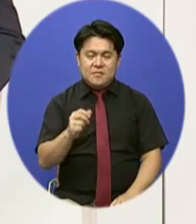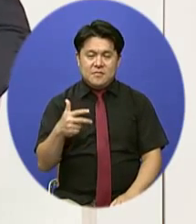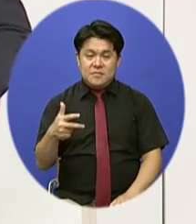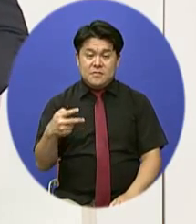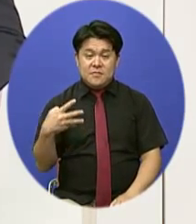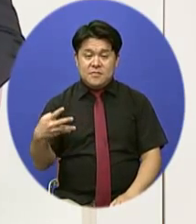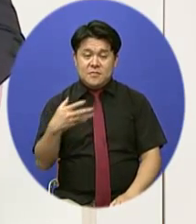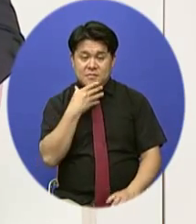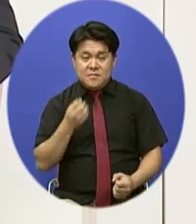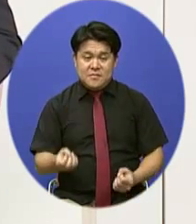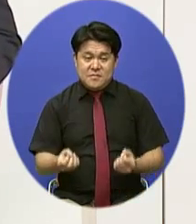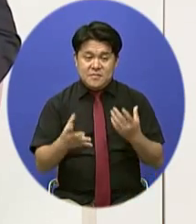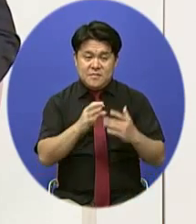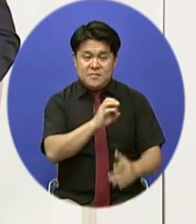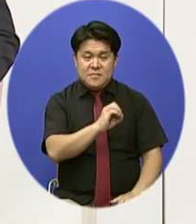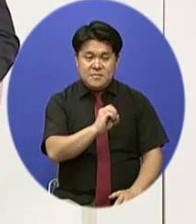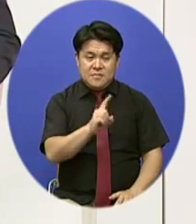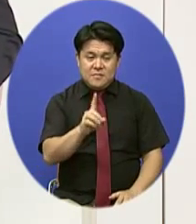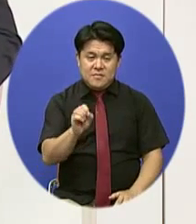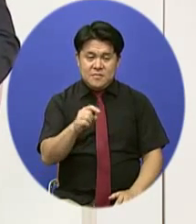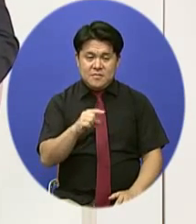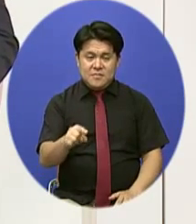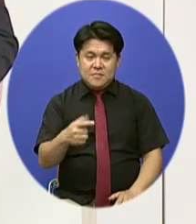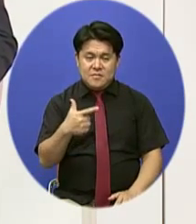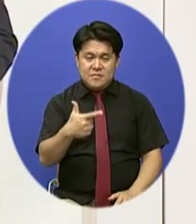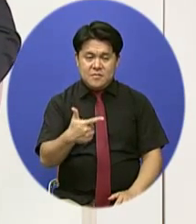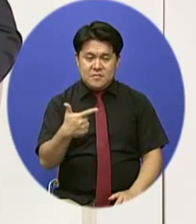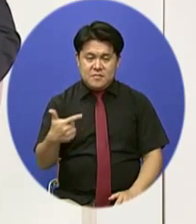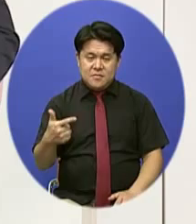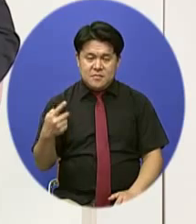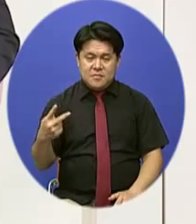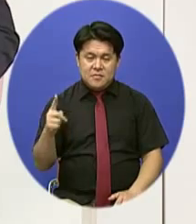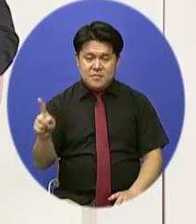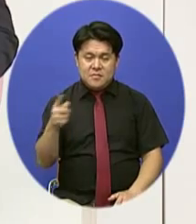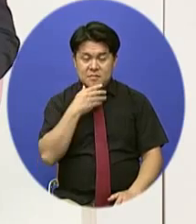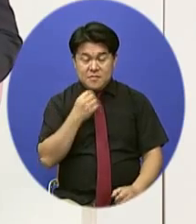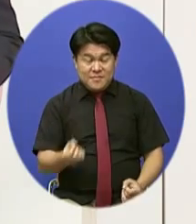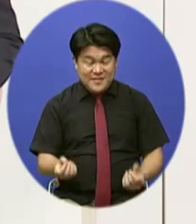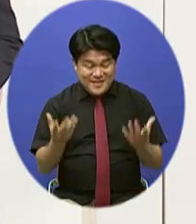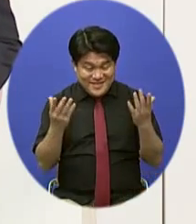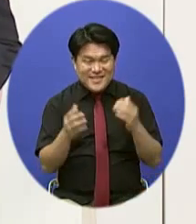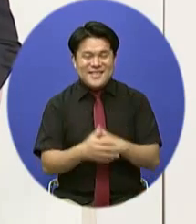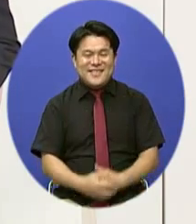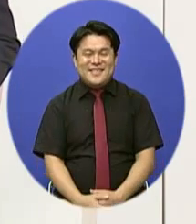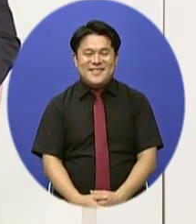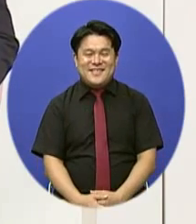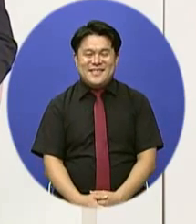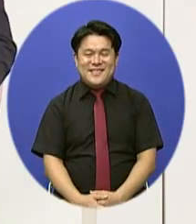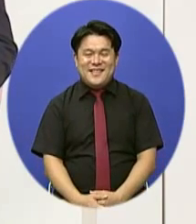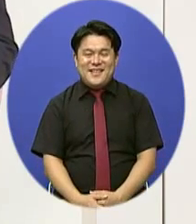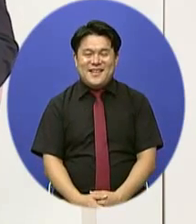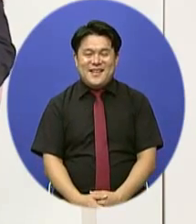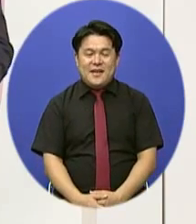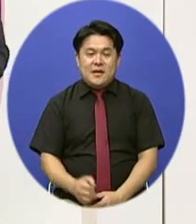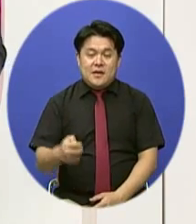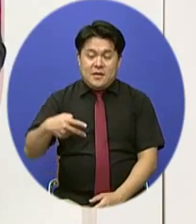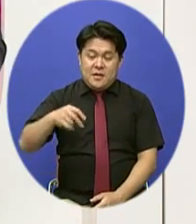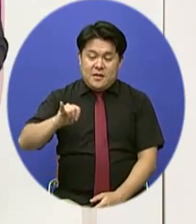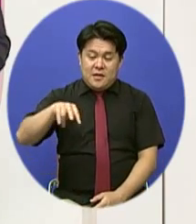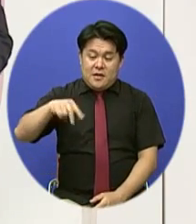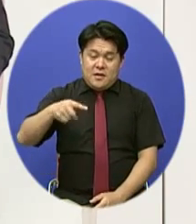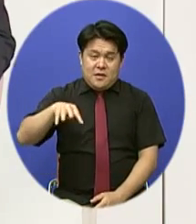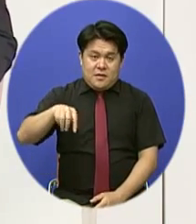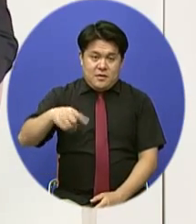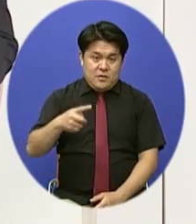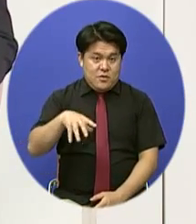4074 님 축하합니다. 010으로 시작됩니다. 끝번호 662 하나님 축하합니다. 네, 또 실습으로 공동